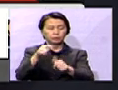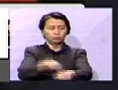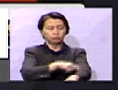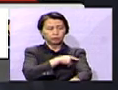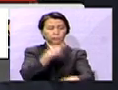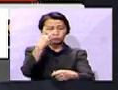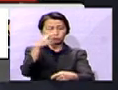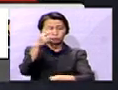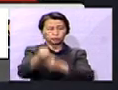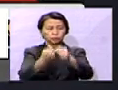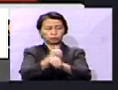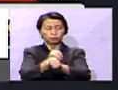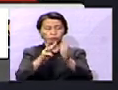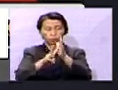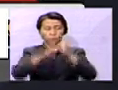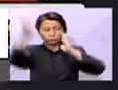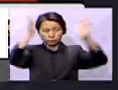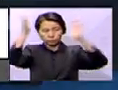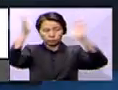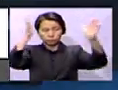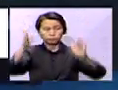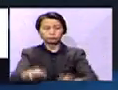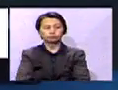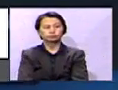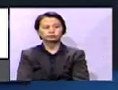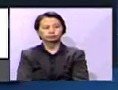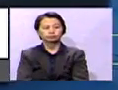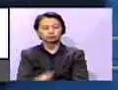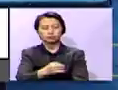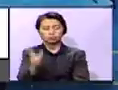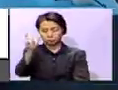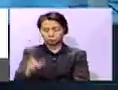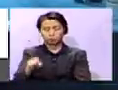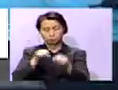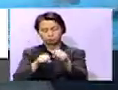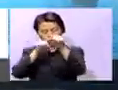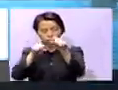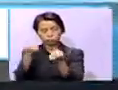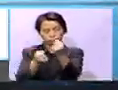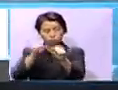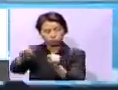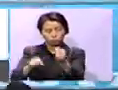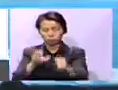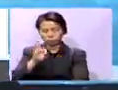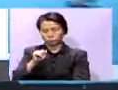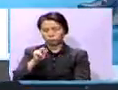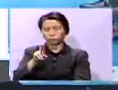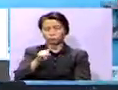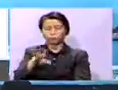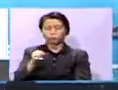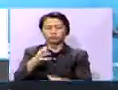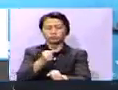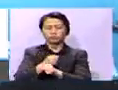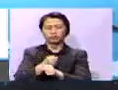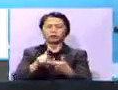sepanjang 12 tahun mewakili negara. Sementara itu, seorang lagi petinju Adli Hafiz Fauzi sekadar meraih pingat